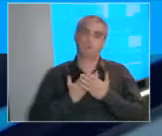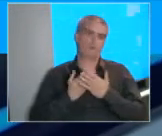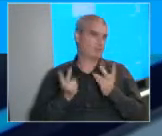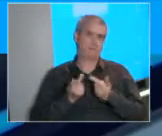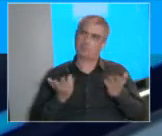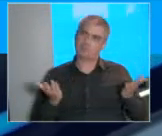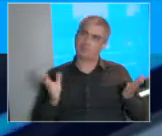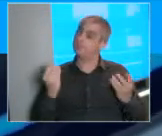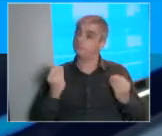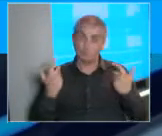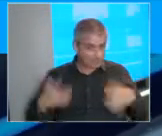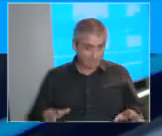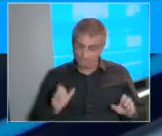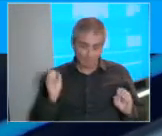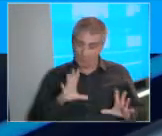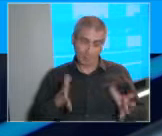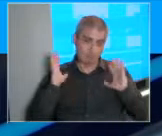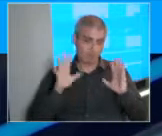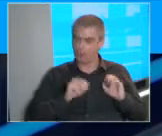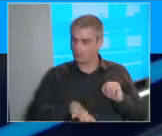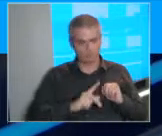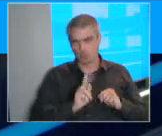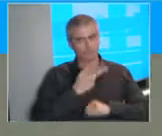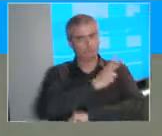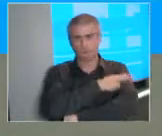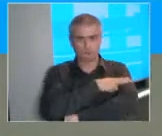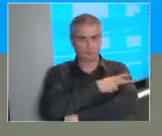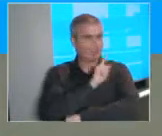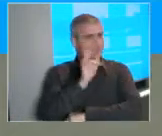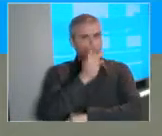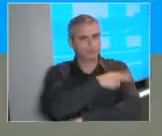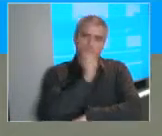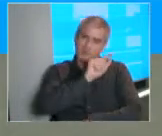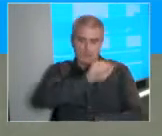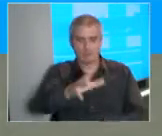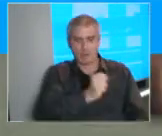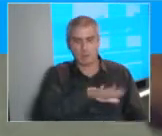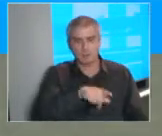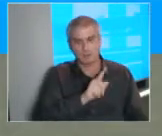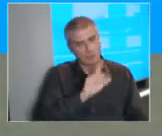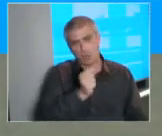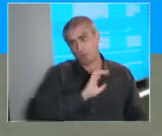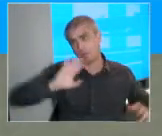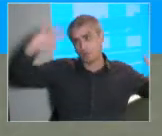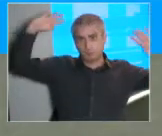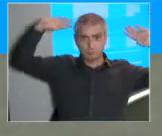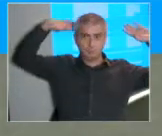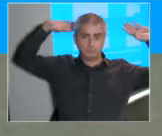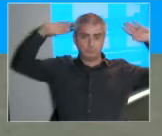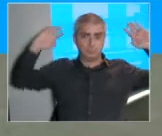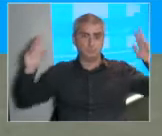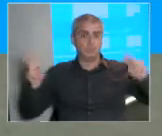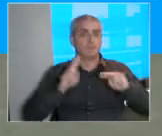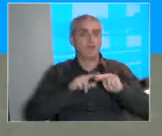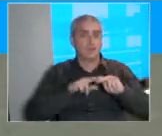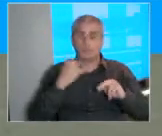קל. כי אם מישהו מתעייף ופתאום לא בא לקחת את הילד, לא יזמנו לו משטרה. אף שוטר לא יחייב אותו לבוא ולקחת את הילד, הוא פשוט לא ייקח אותו. אוקיי? אז מה